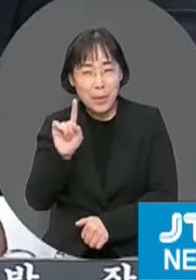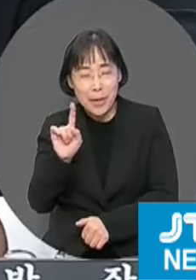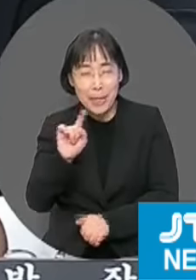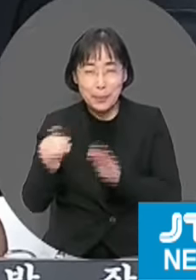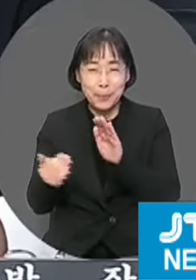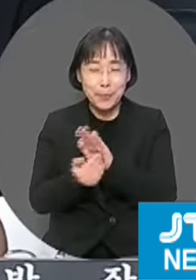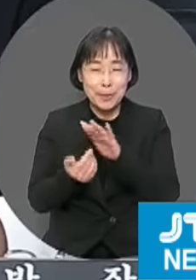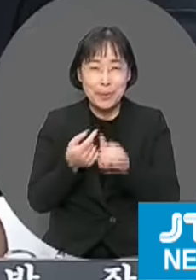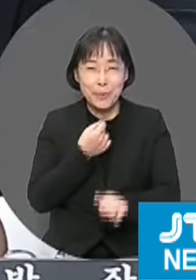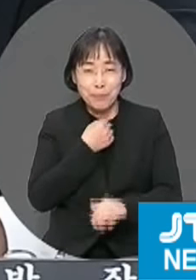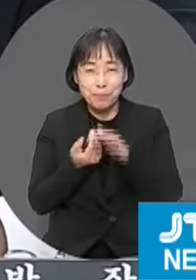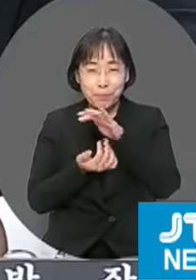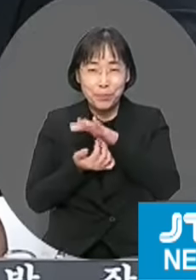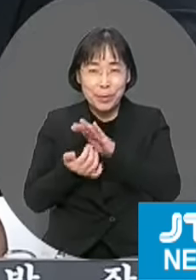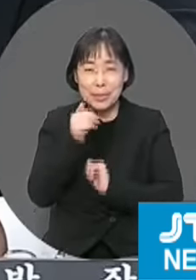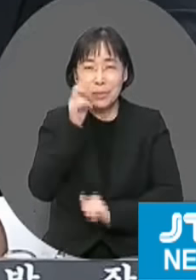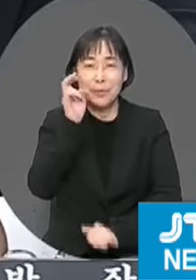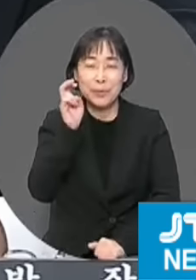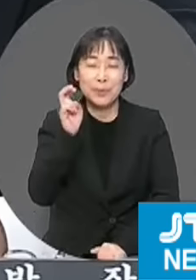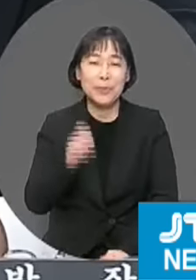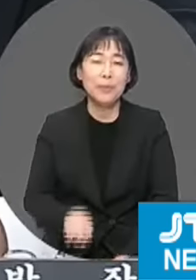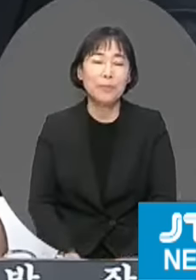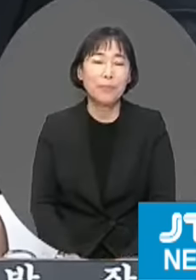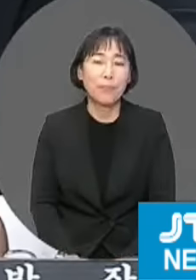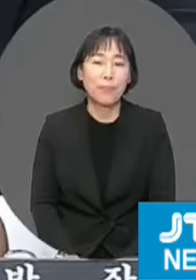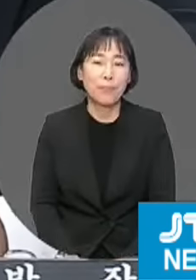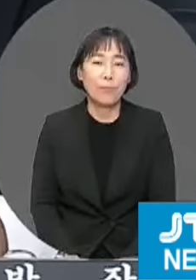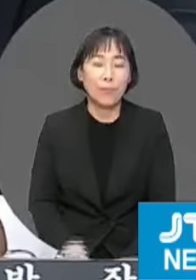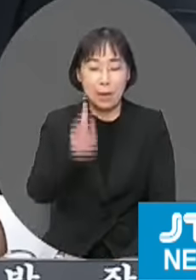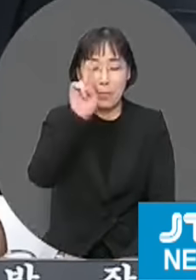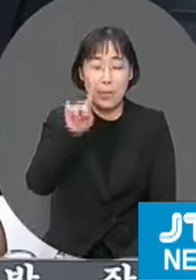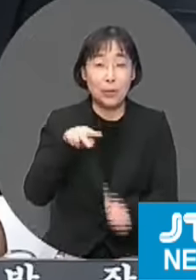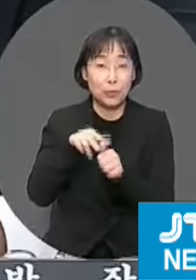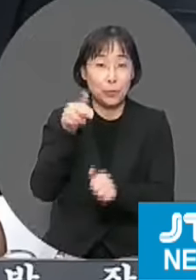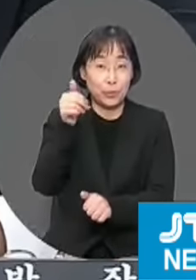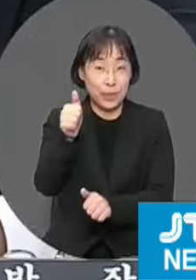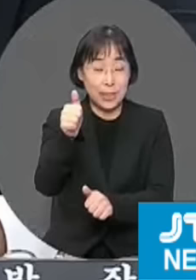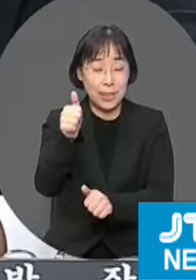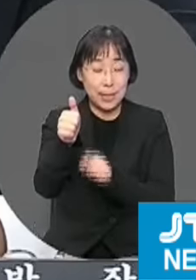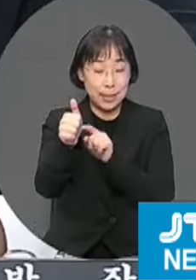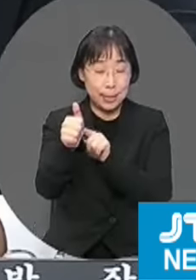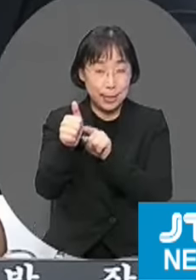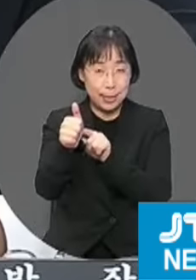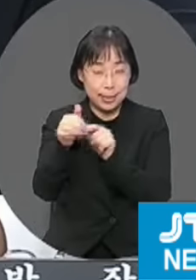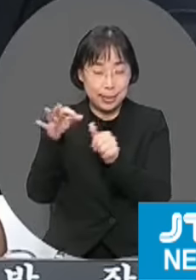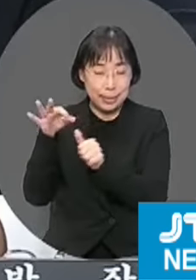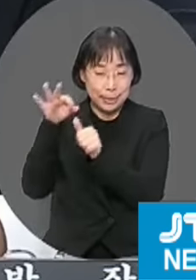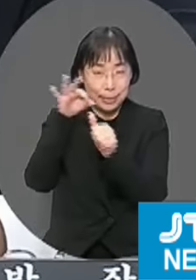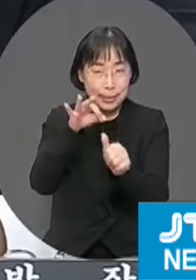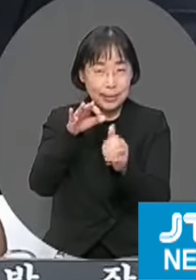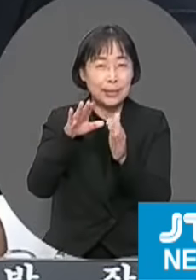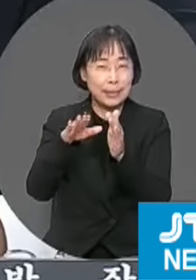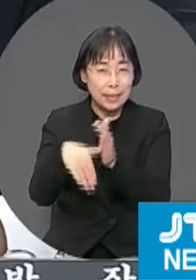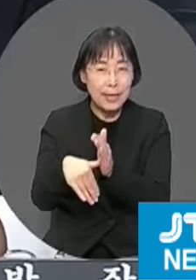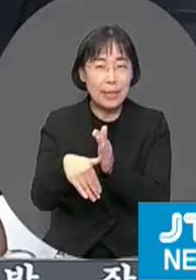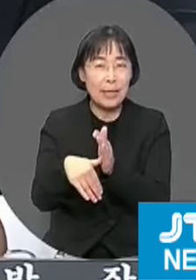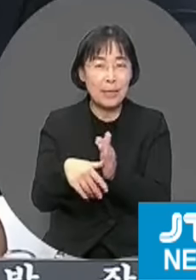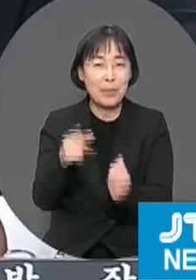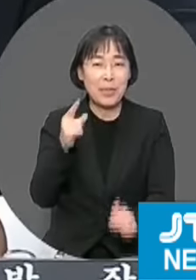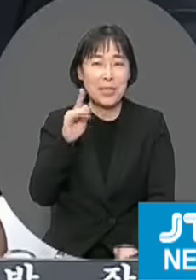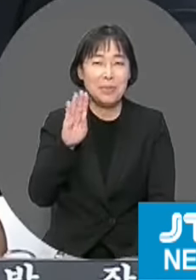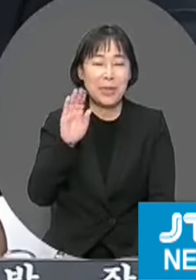합니다. 대통령이 박장문 후보자를 지명했을 때 자기 대통령 KBS 공약을 실천하고 싶어서 그랬을 거라 좀 보는데